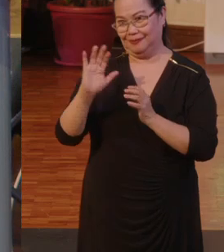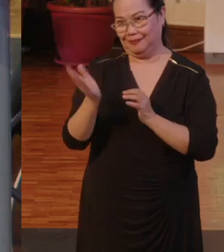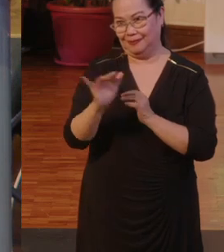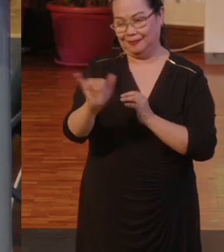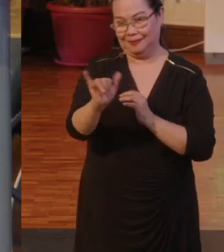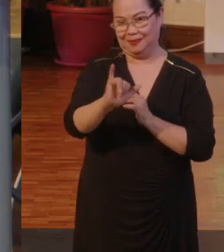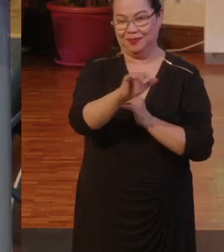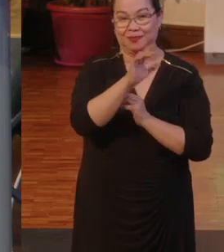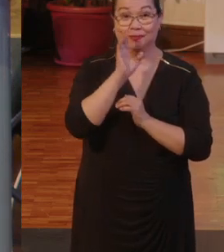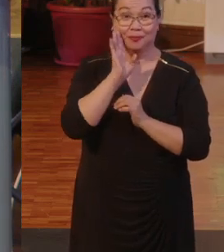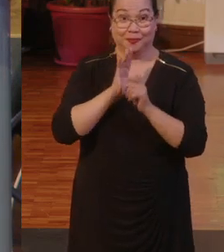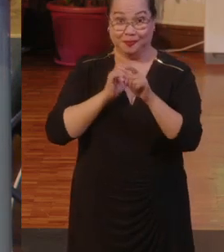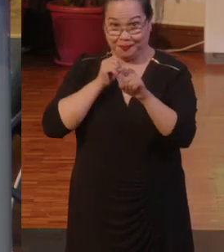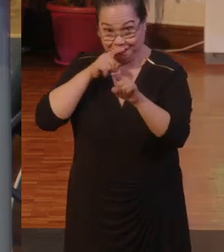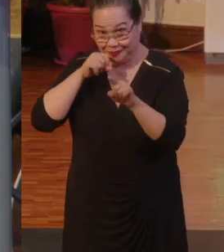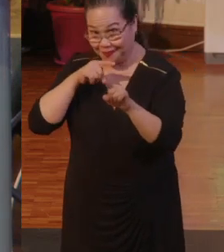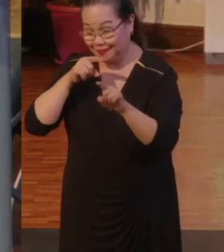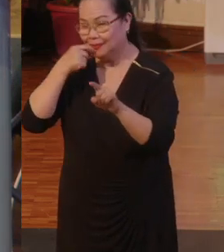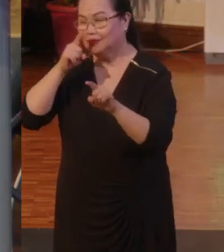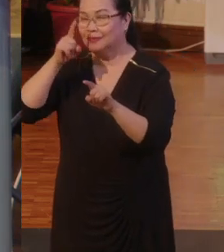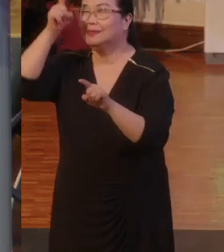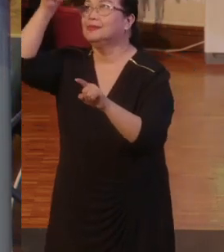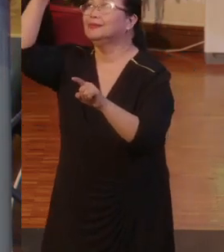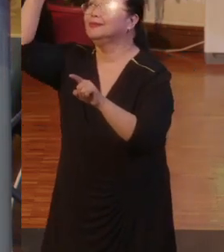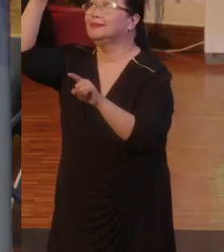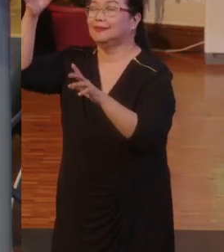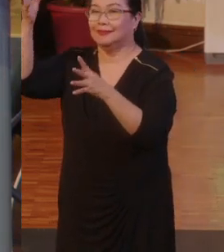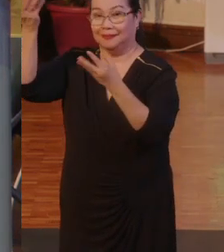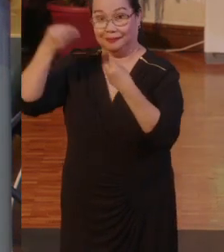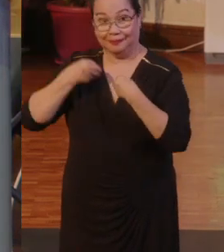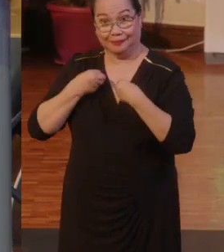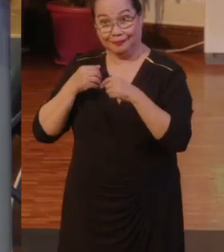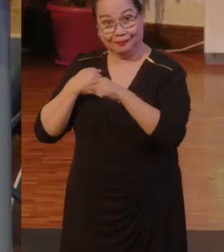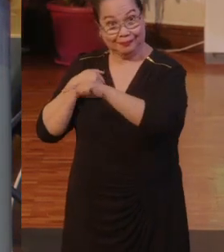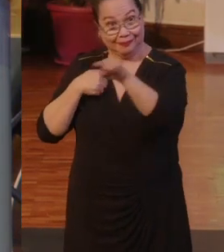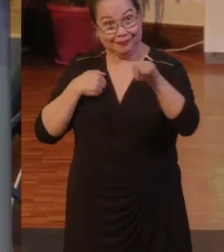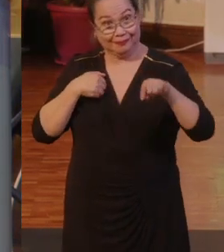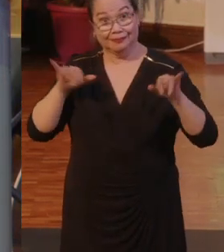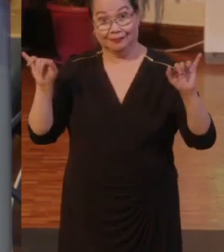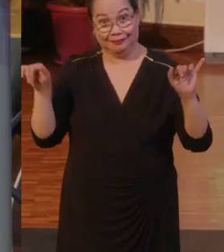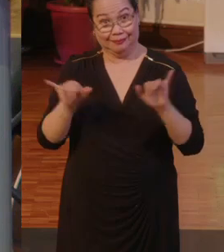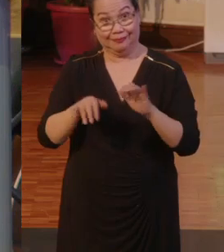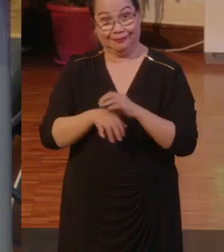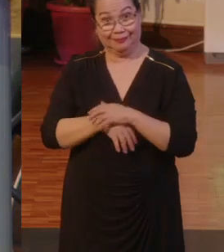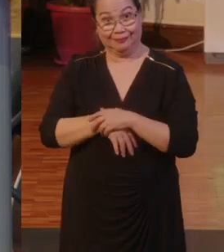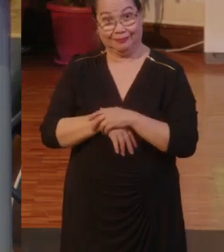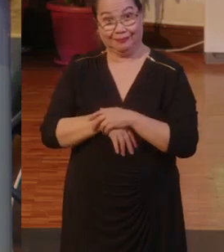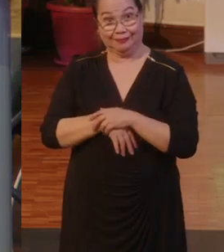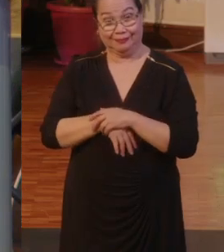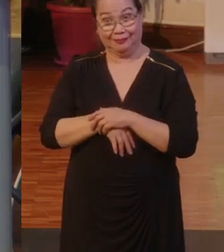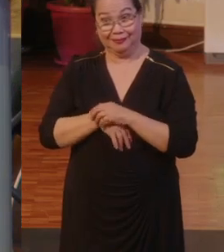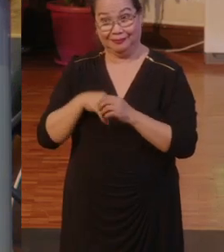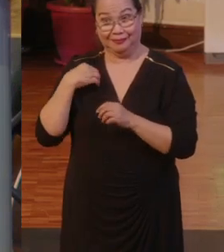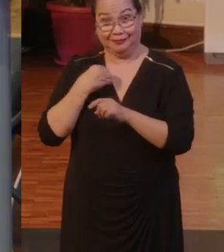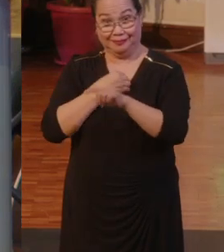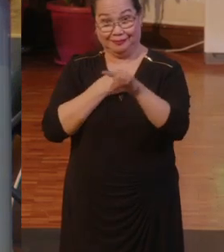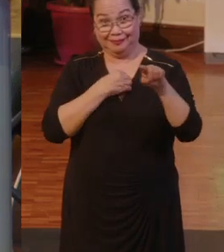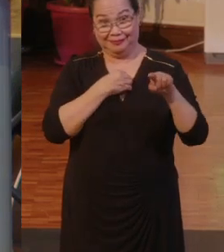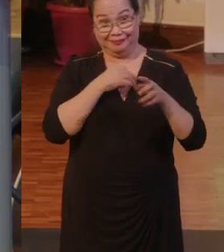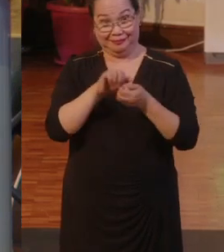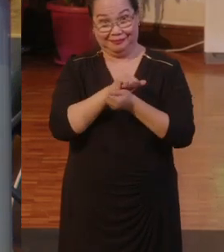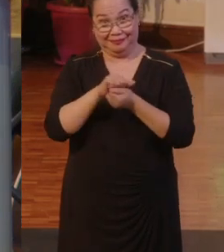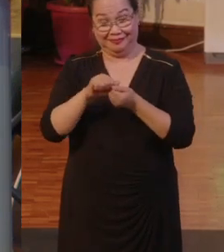kapatid, kapuri-puri ang Kanyang pagliligtas sa atin mula sa bingit ng